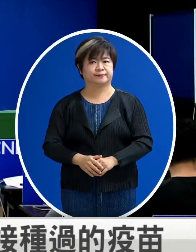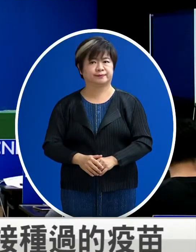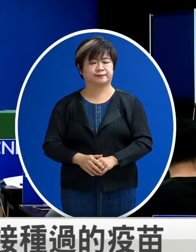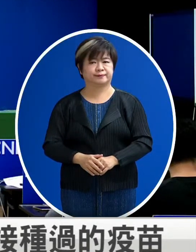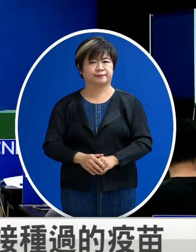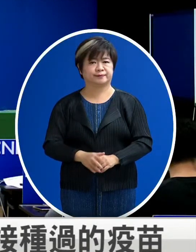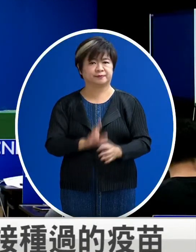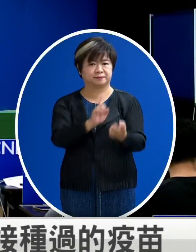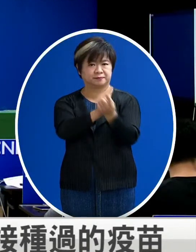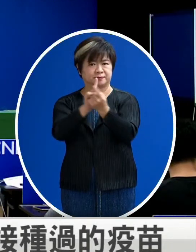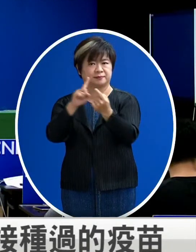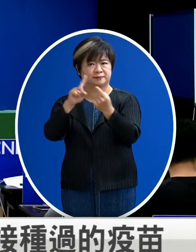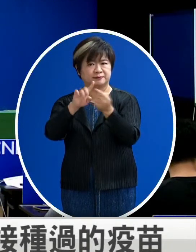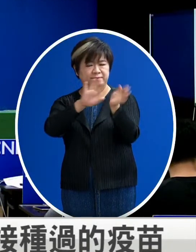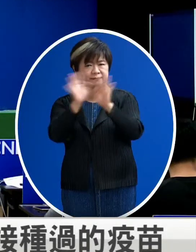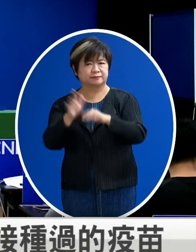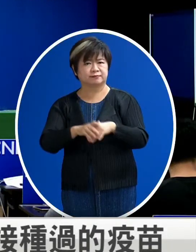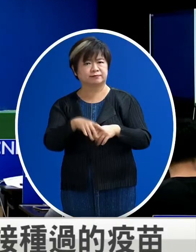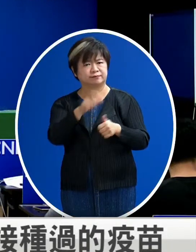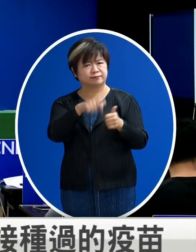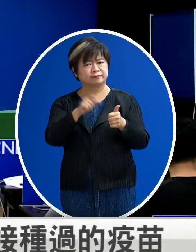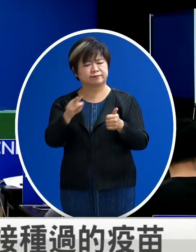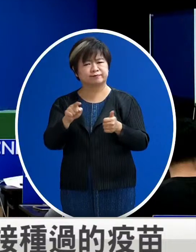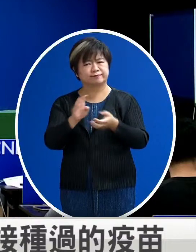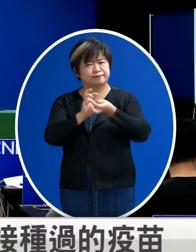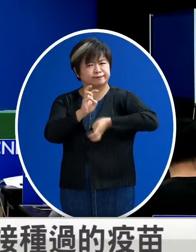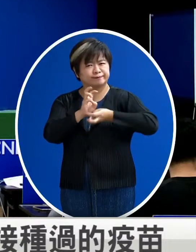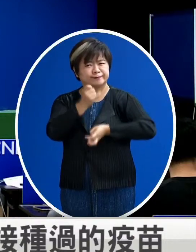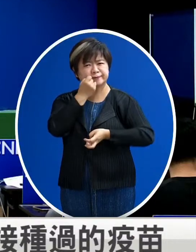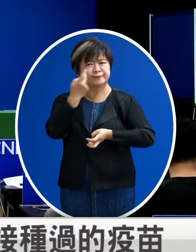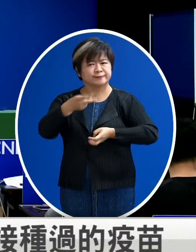的人员的一些情况，还有他个人的一个情况是怎么样？